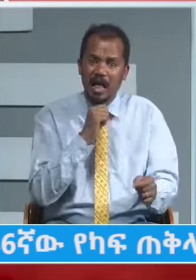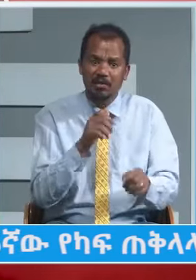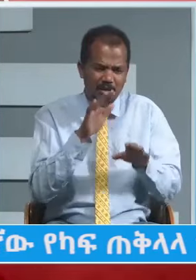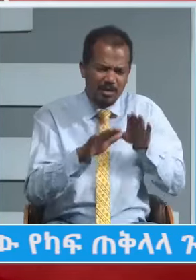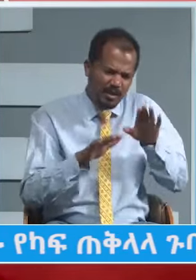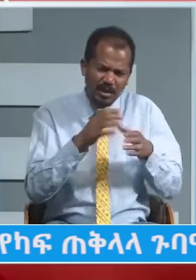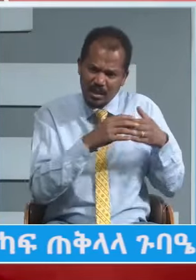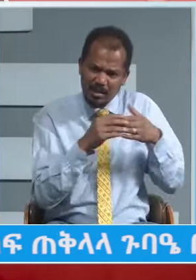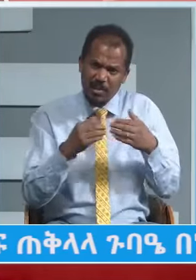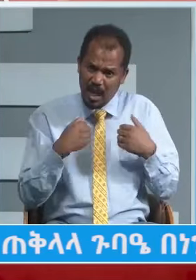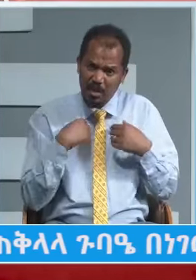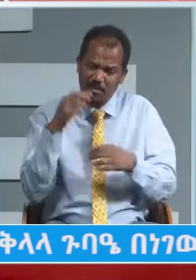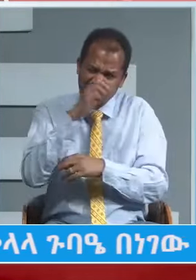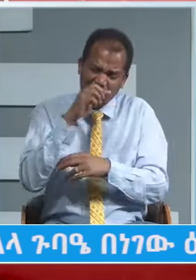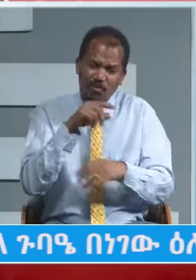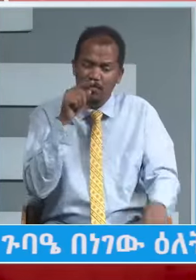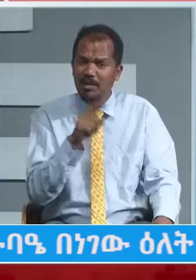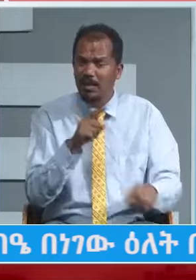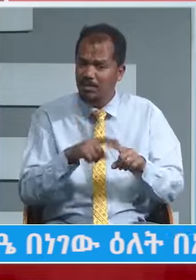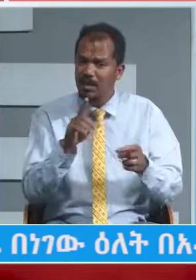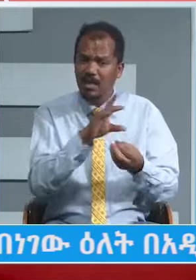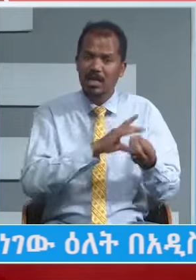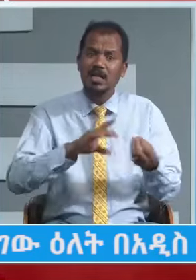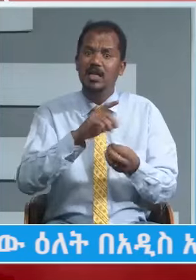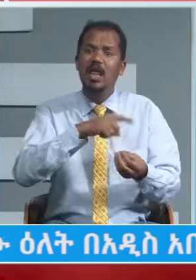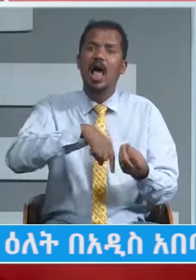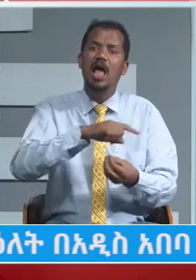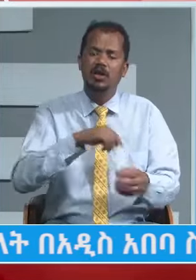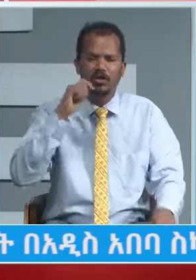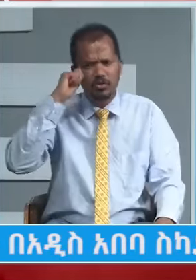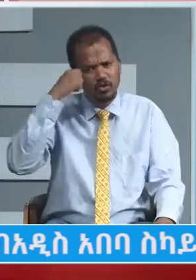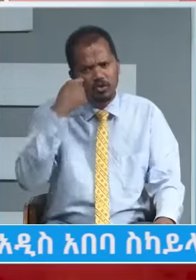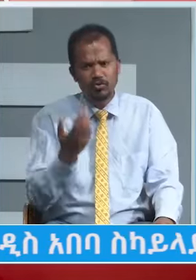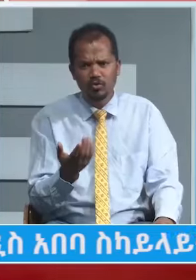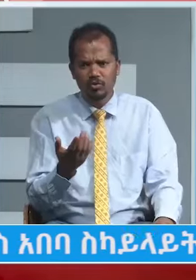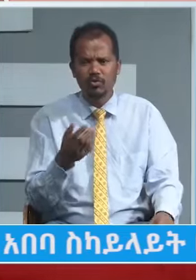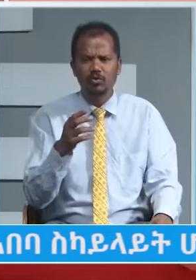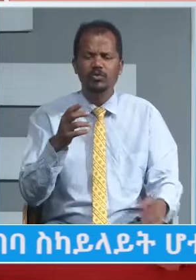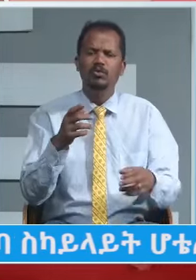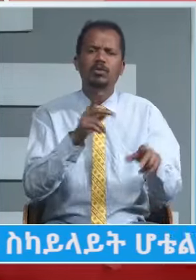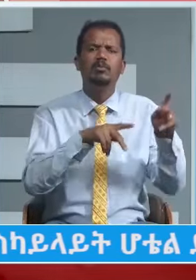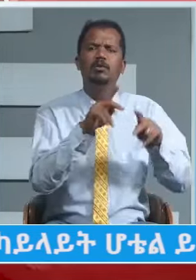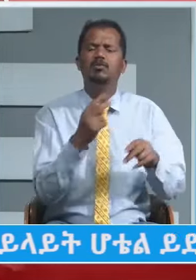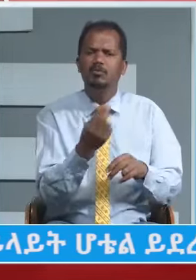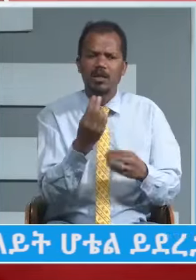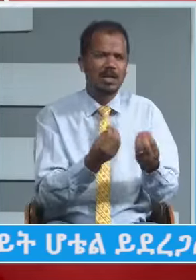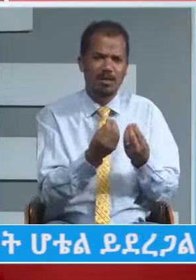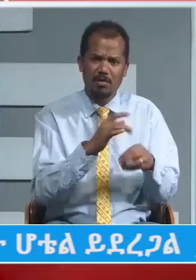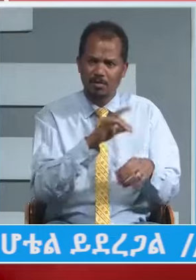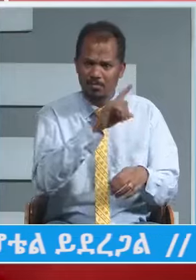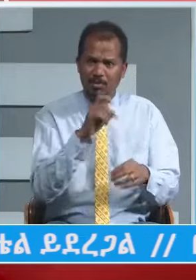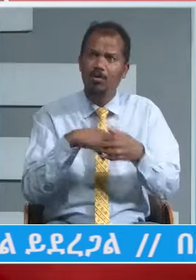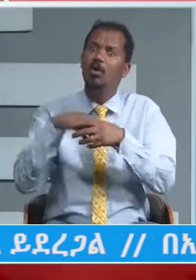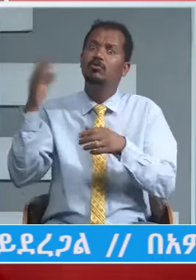ነው እየተገመገመ እየተመራ ያለው በየቀኑ። ከዛ አንጻር በተለይም ክልል አካባቢ ለምሳሌ ሽንኩርት፣ የሀገር ውስጥ ሩዝን ማህበረሰቡ እንዲጠቀም አሁን ገበያው